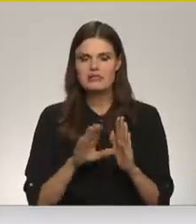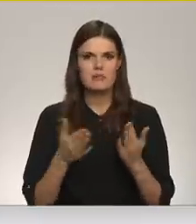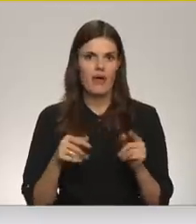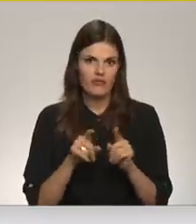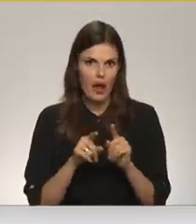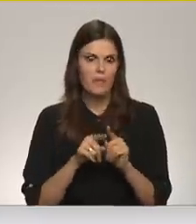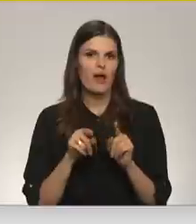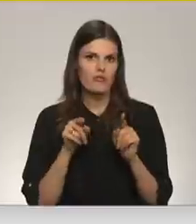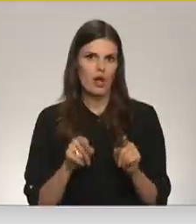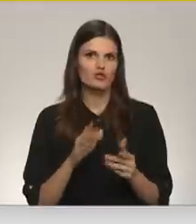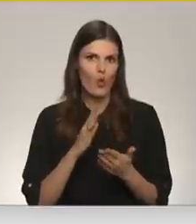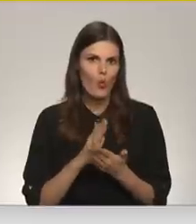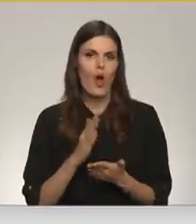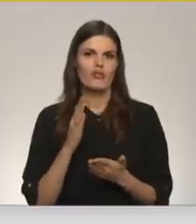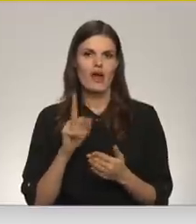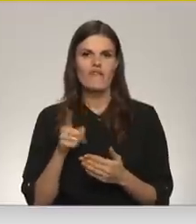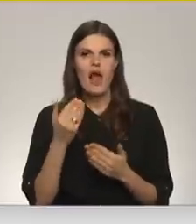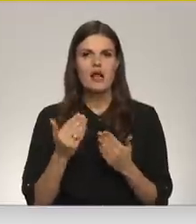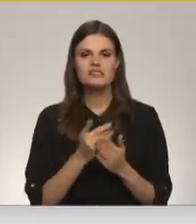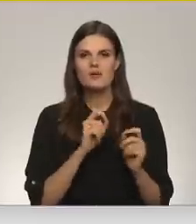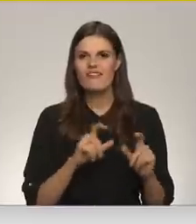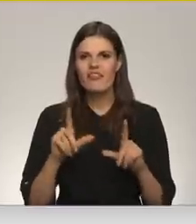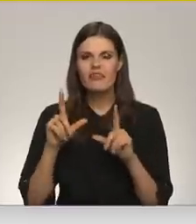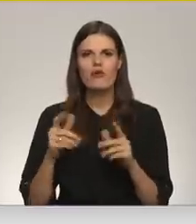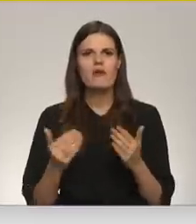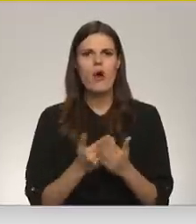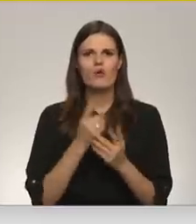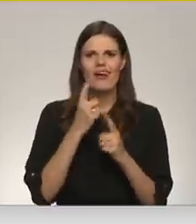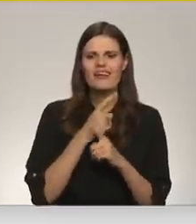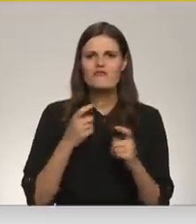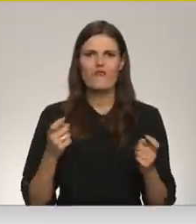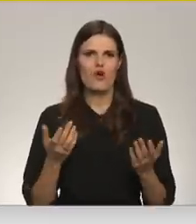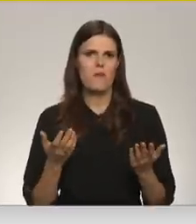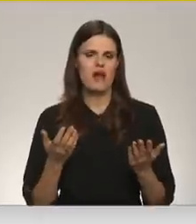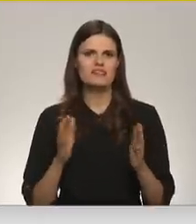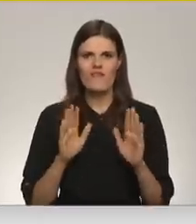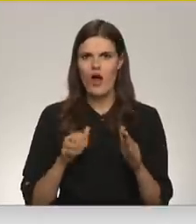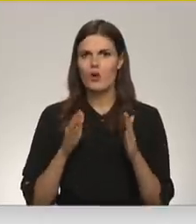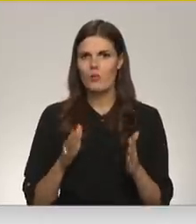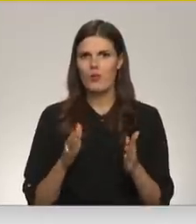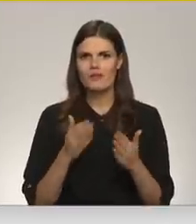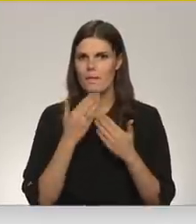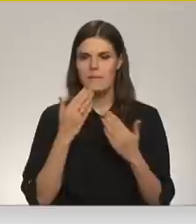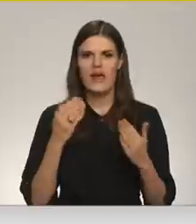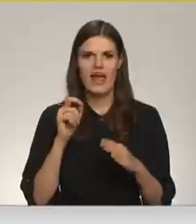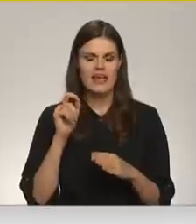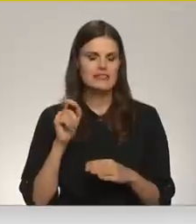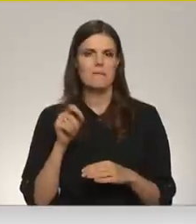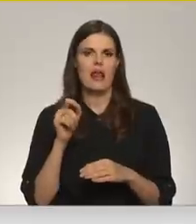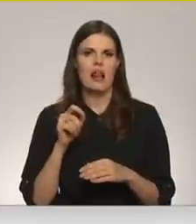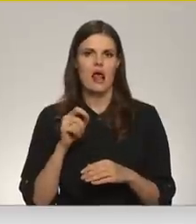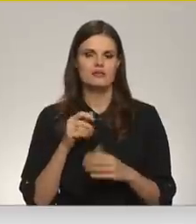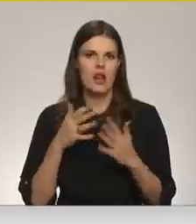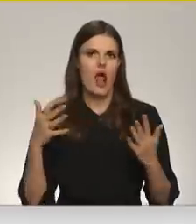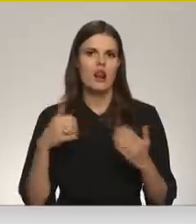ko vēl kāds jauns video, kāda jauna informācija var būt pēdējais piliens lielai sabiedrības daļai,